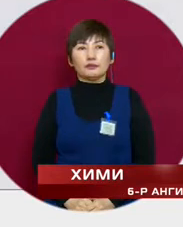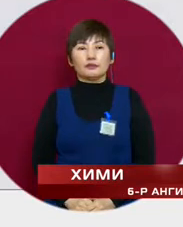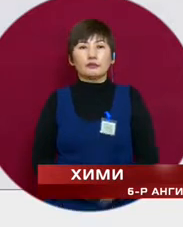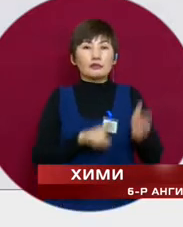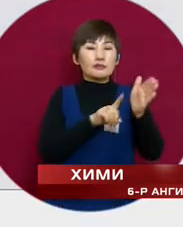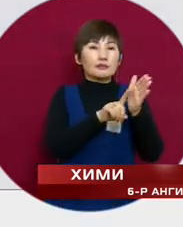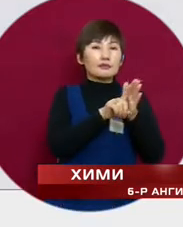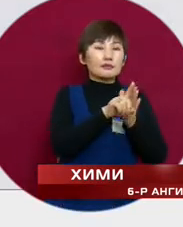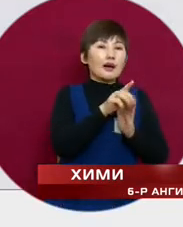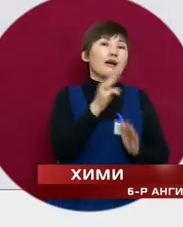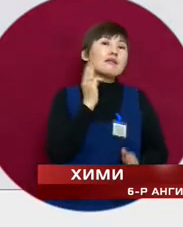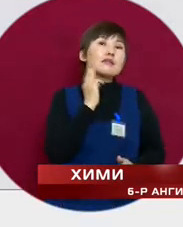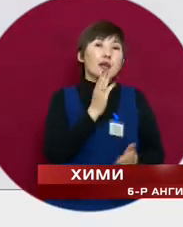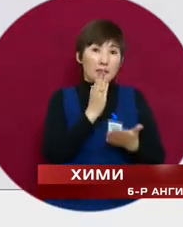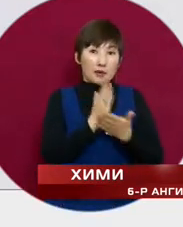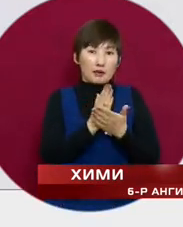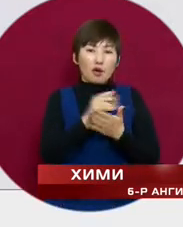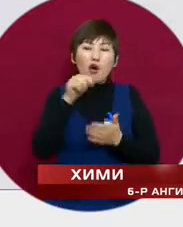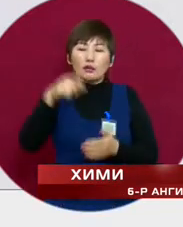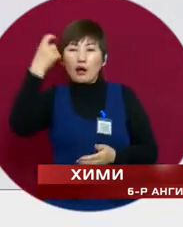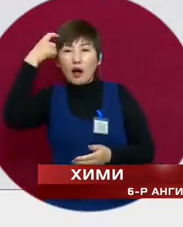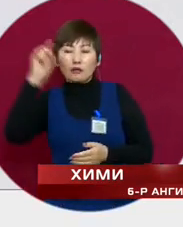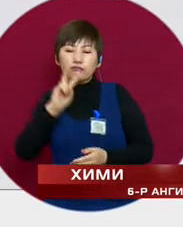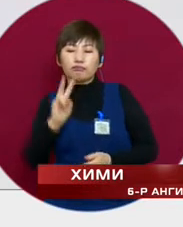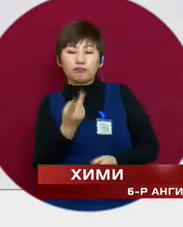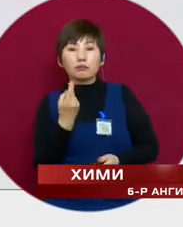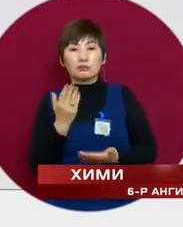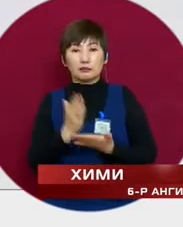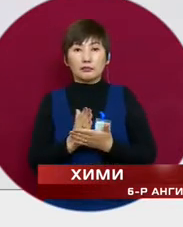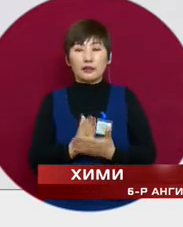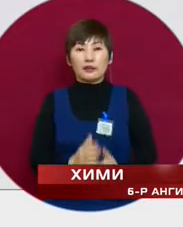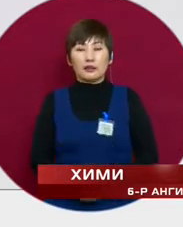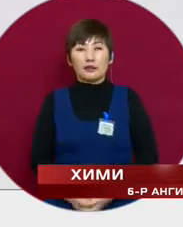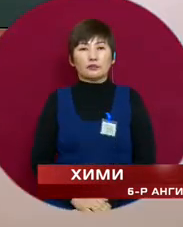Анх шүд нь шаргал өнгөтэй байсан бол одоо хар өнгөтэй болж өөрчлөгдсөн байна.